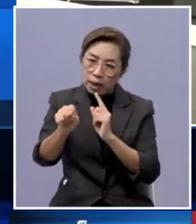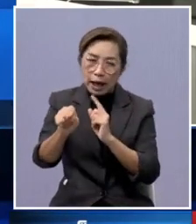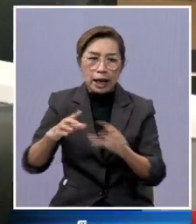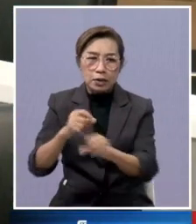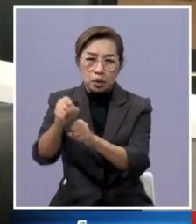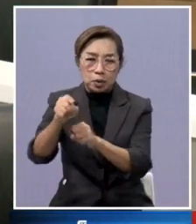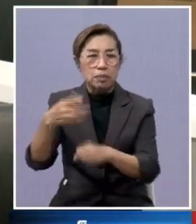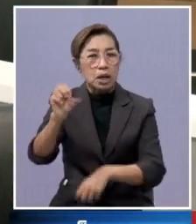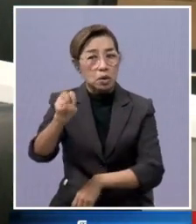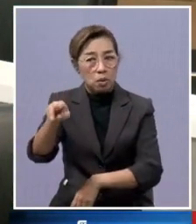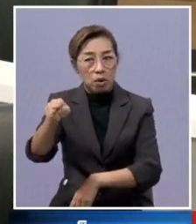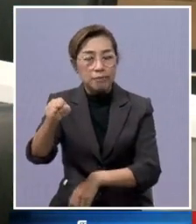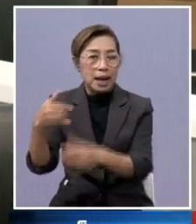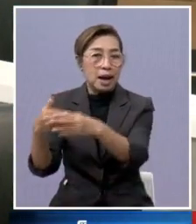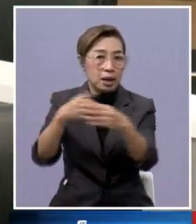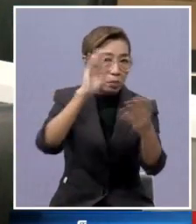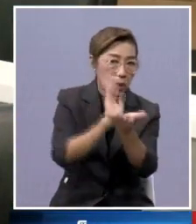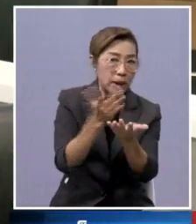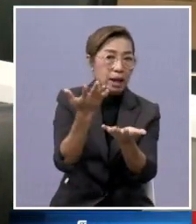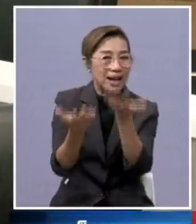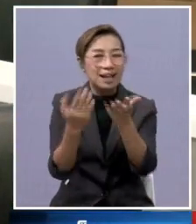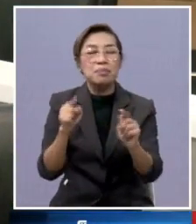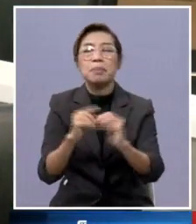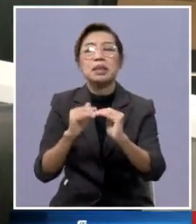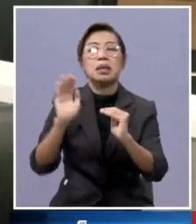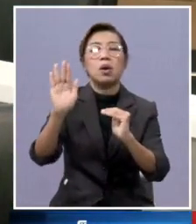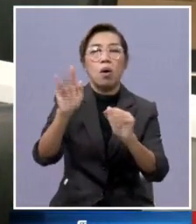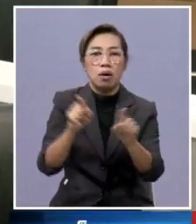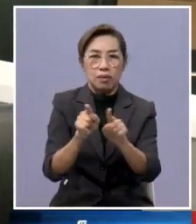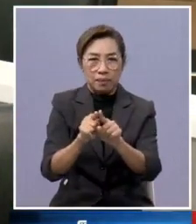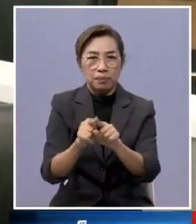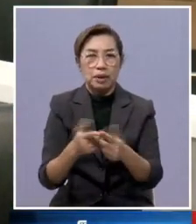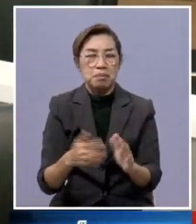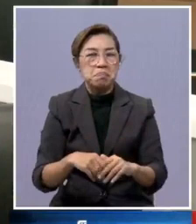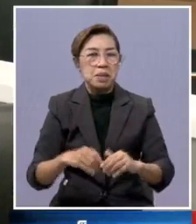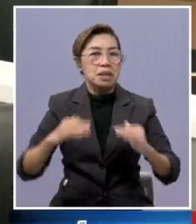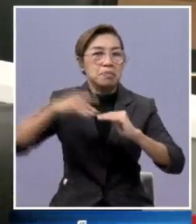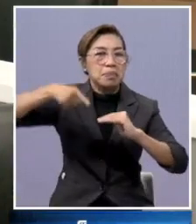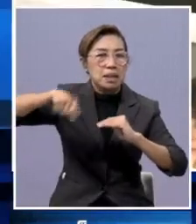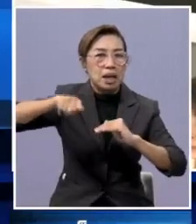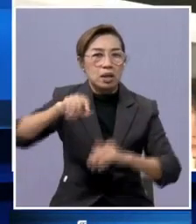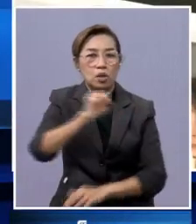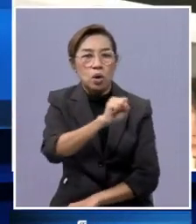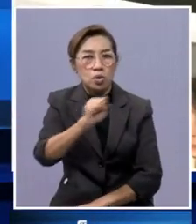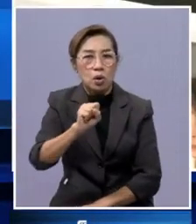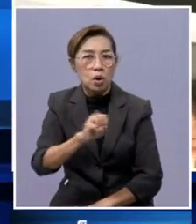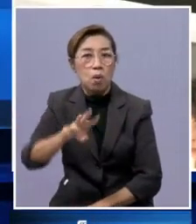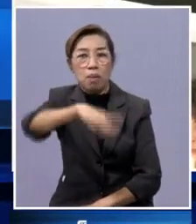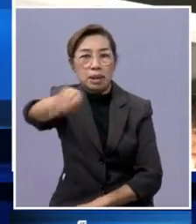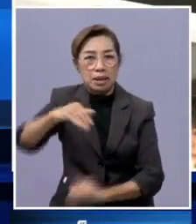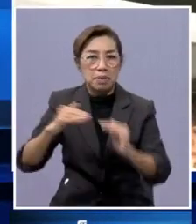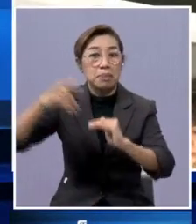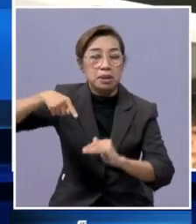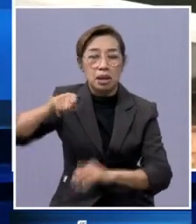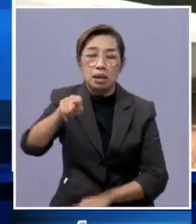ช่วงของสมัยประชุมใช่มั้ยอันนี้เป็นสิ่งที่เรียกว่าเอกสิทธิ์ในการคุ้มครองสมาชิกรัฐสภาซึ่งหลายคนก็บอกว่าอ้าวทำไมถ้าตัว